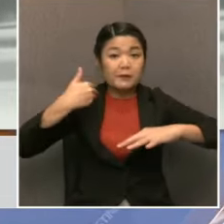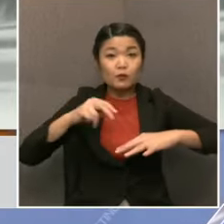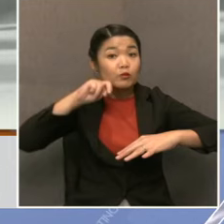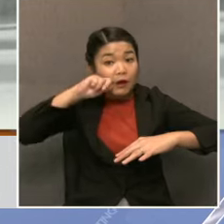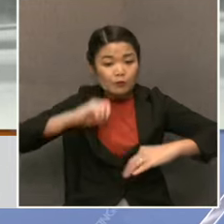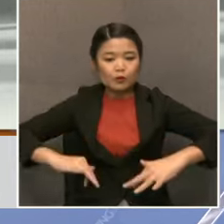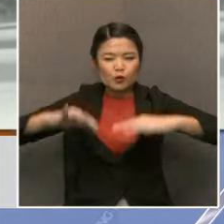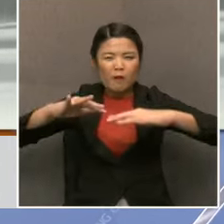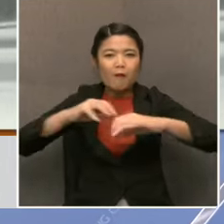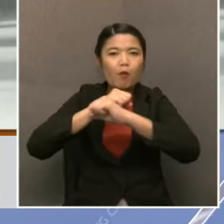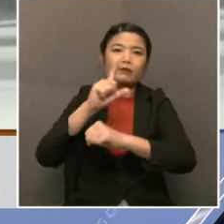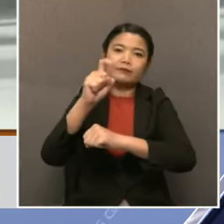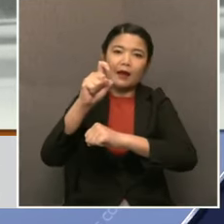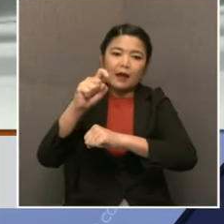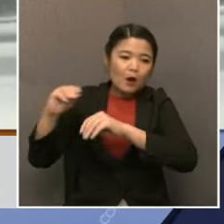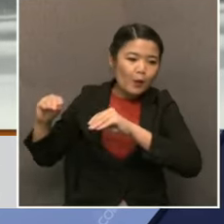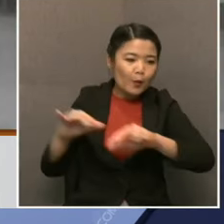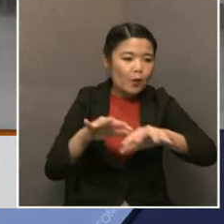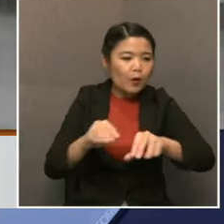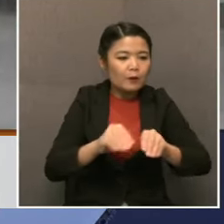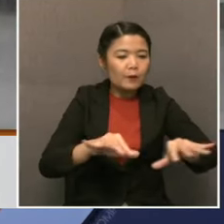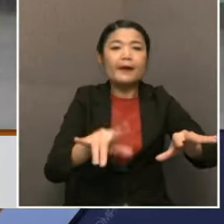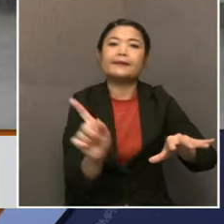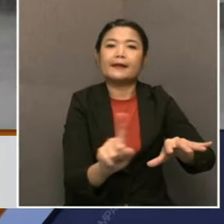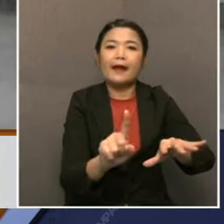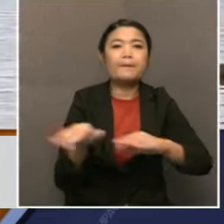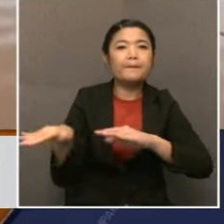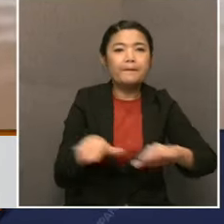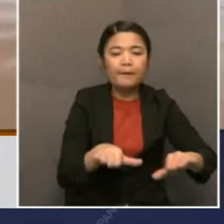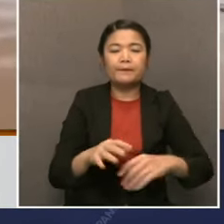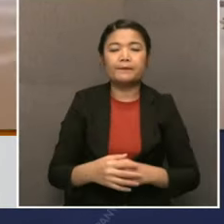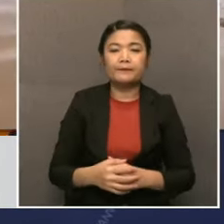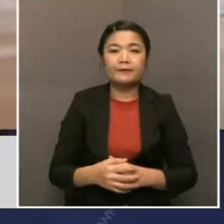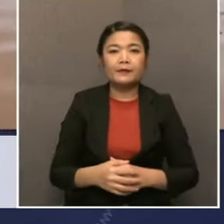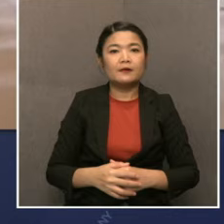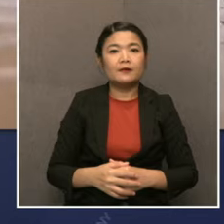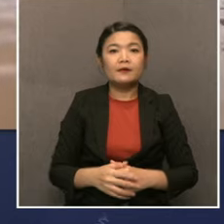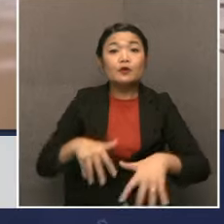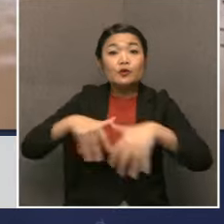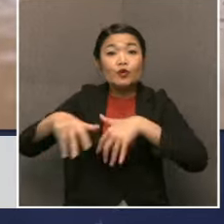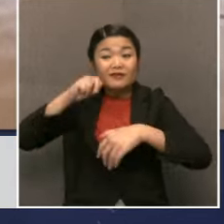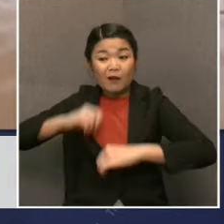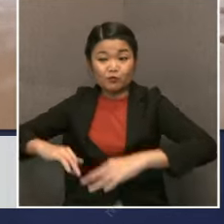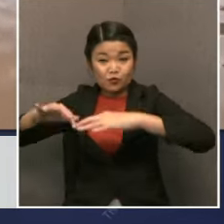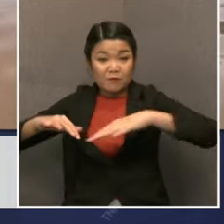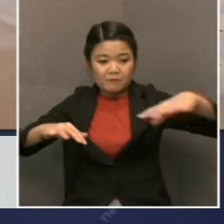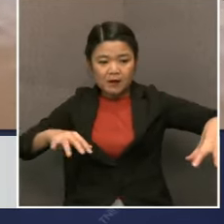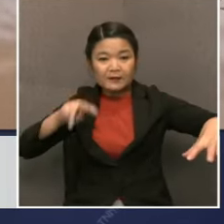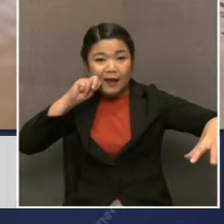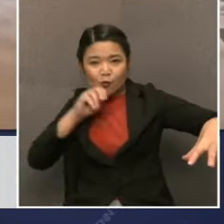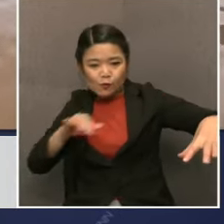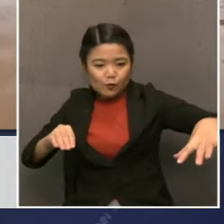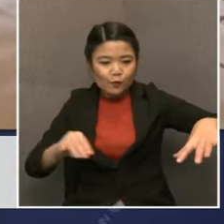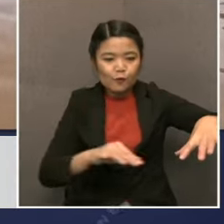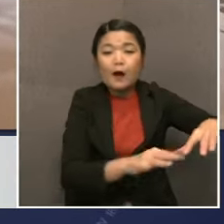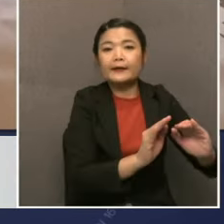ๆ เรารบมไมไหว จะเร่งระบายไปสู่จดไหนเพื่ลองรนตันั้น เพื่จะให้น้ำในพธชุมชนซึ่งสะทบกับกใช้ชี